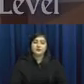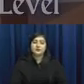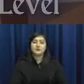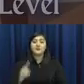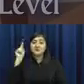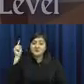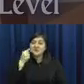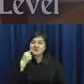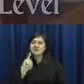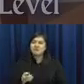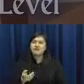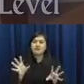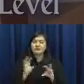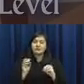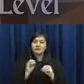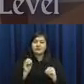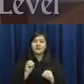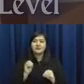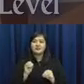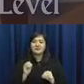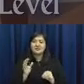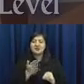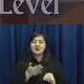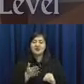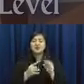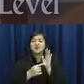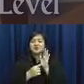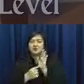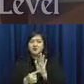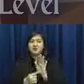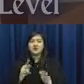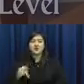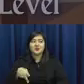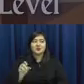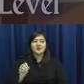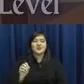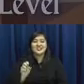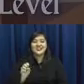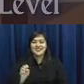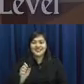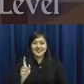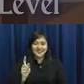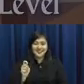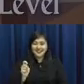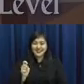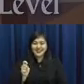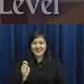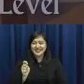Rudy. Aba, sa club na ito, nag-my day ka nga, ang gamit mo music contemporary.